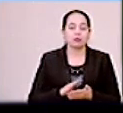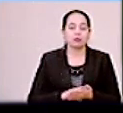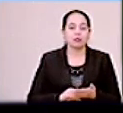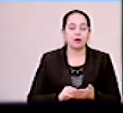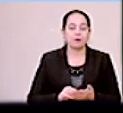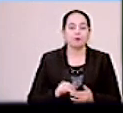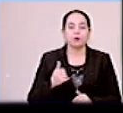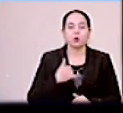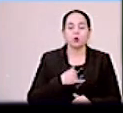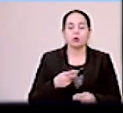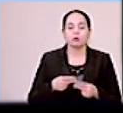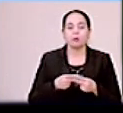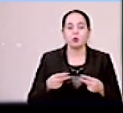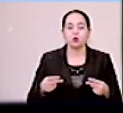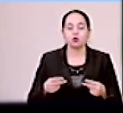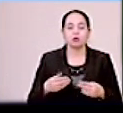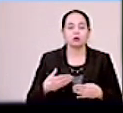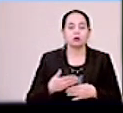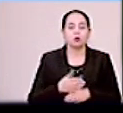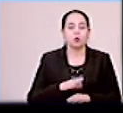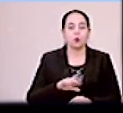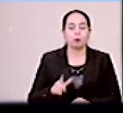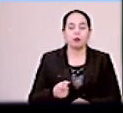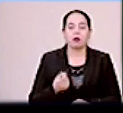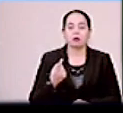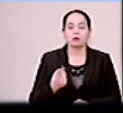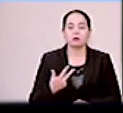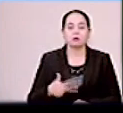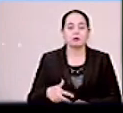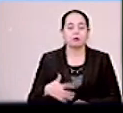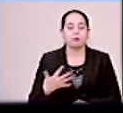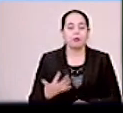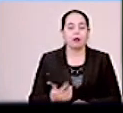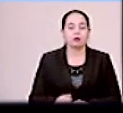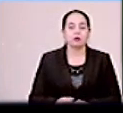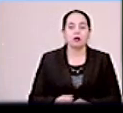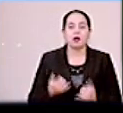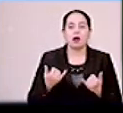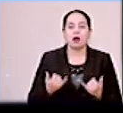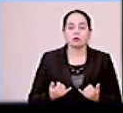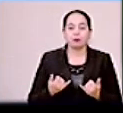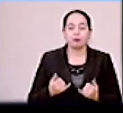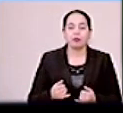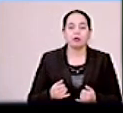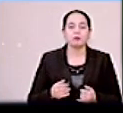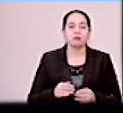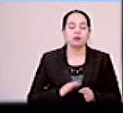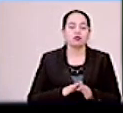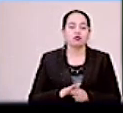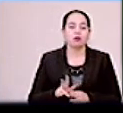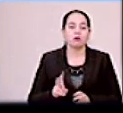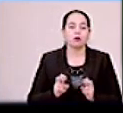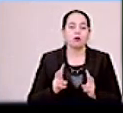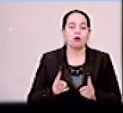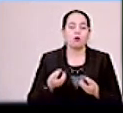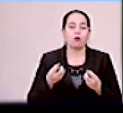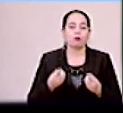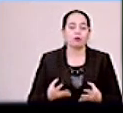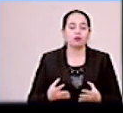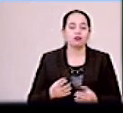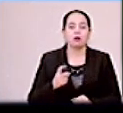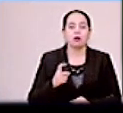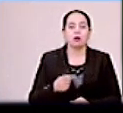переписали. И у нас получается дробь 11 35. Ну а теперь решаем, как обычно,